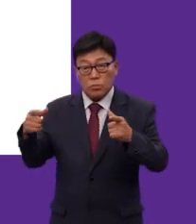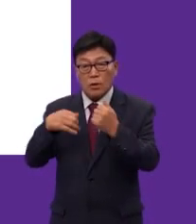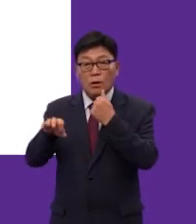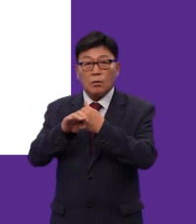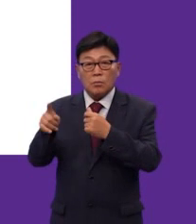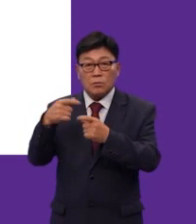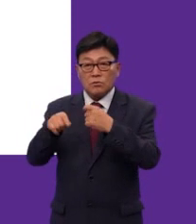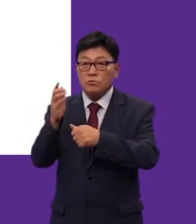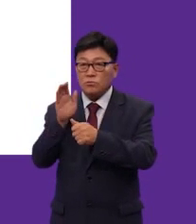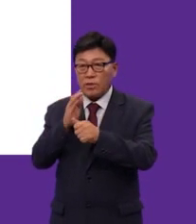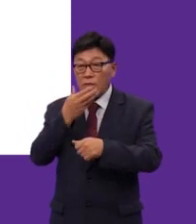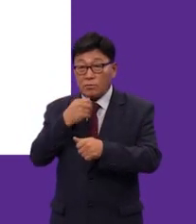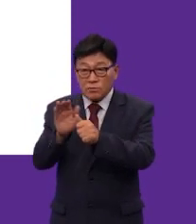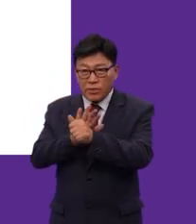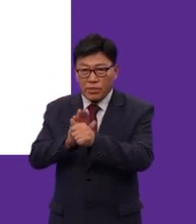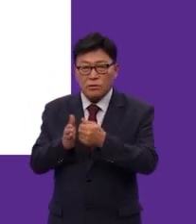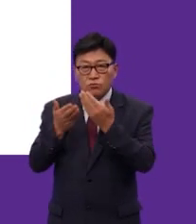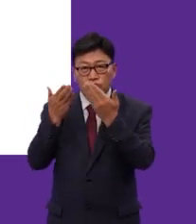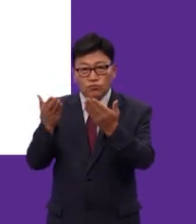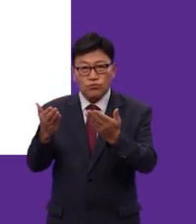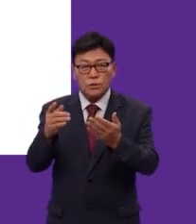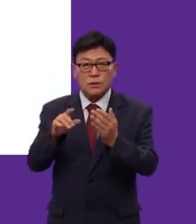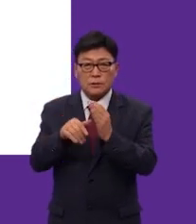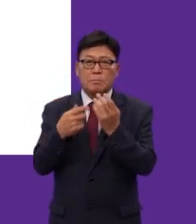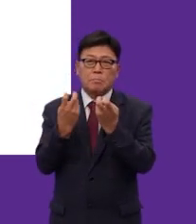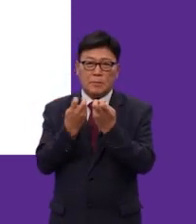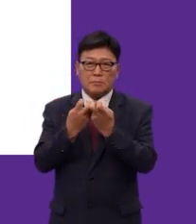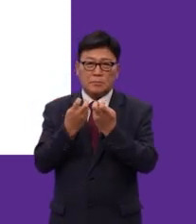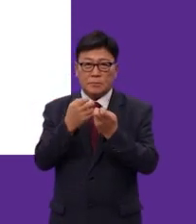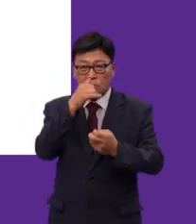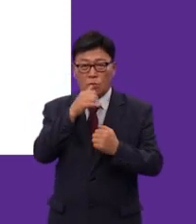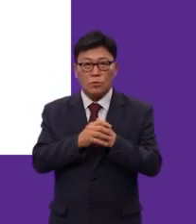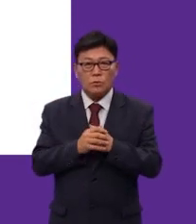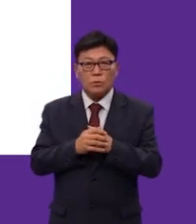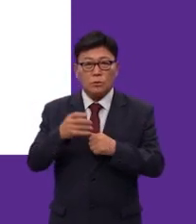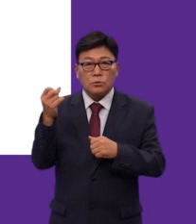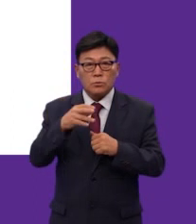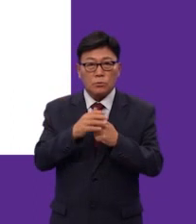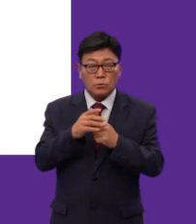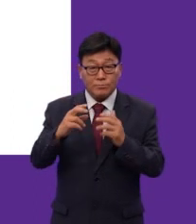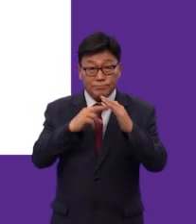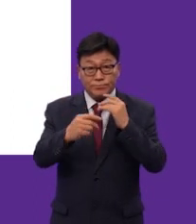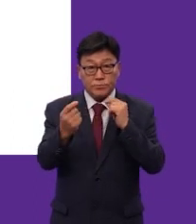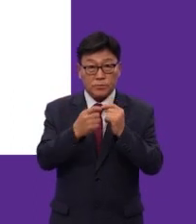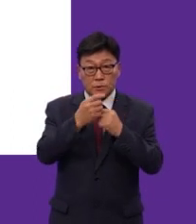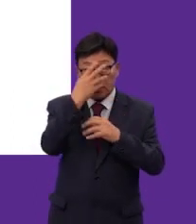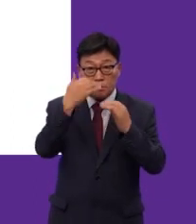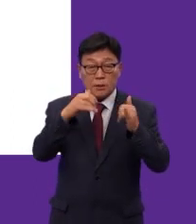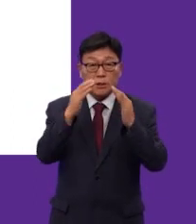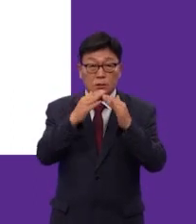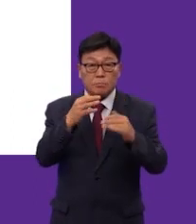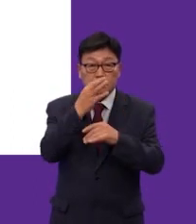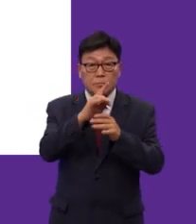추가적인 용적률 인센티브를 제공해서 혜택을 받을 수 있게 하는 겁니다. 또한 역세권 청년주택